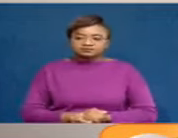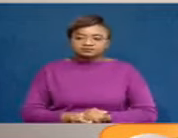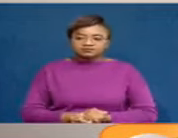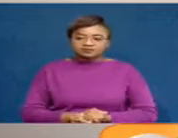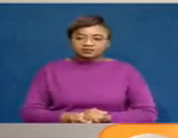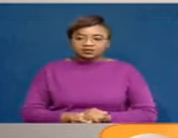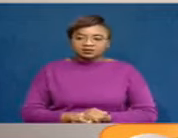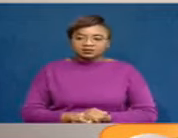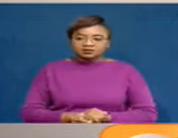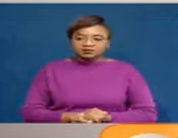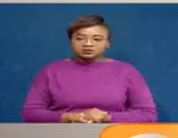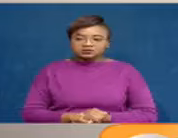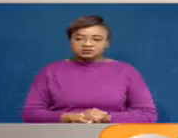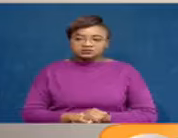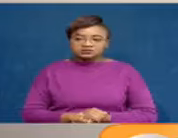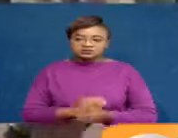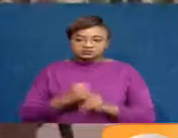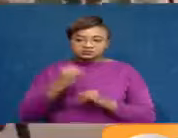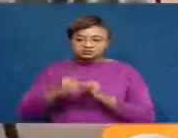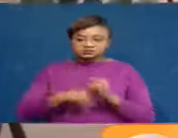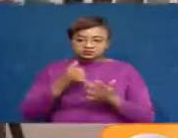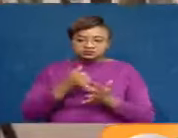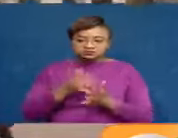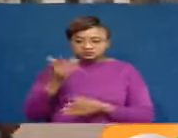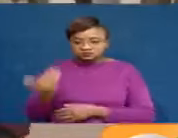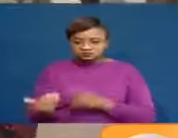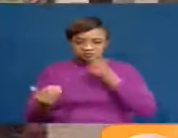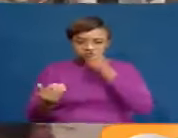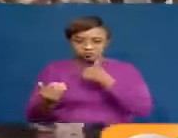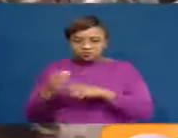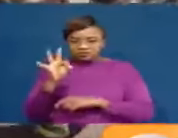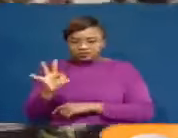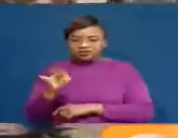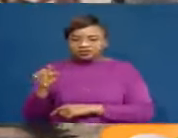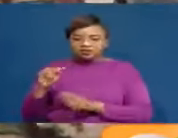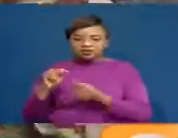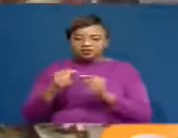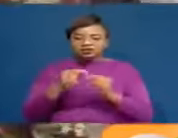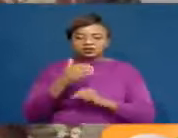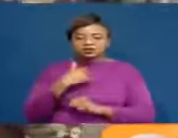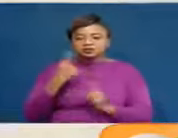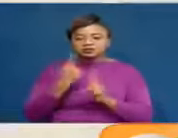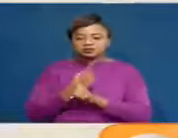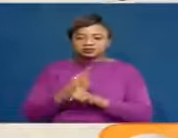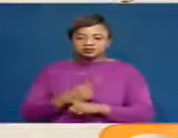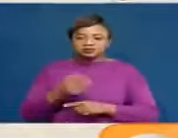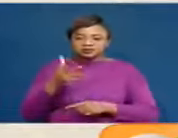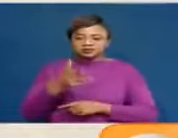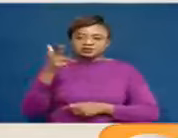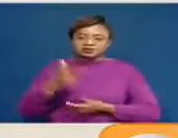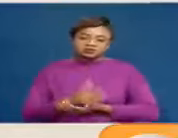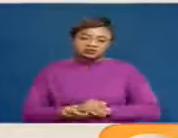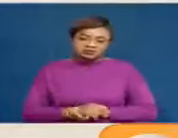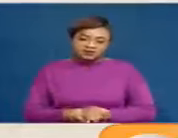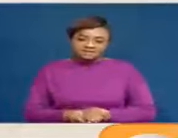Mwisho wa siku, watu wanane akiwemo mtoto wa miaka mitatu waliachwa na majeraha ya risasi